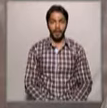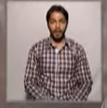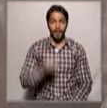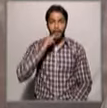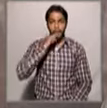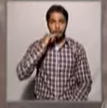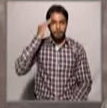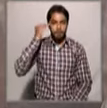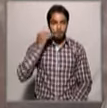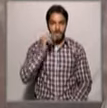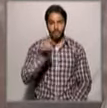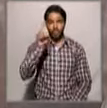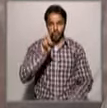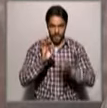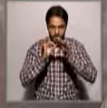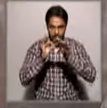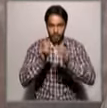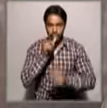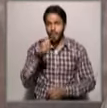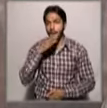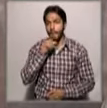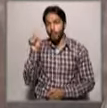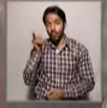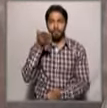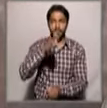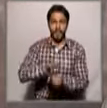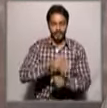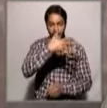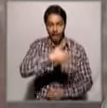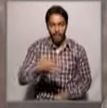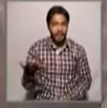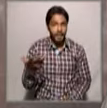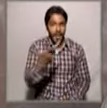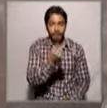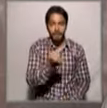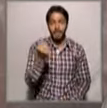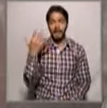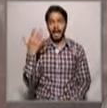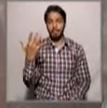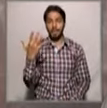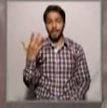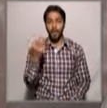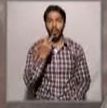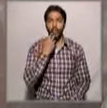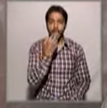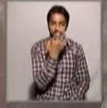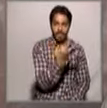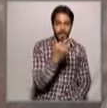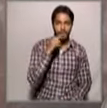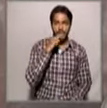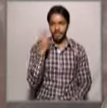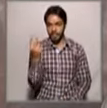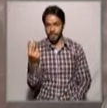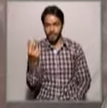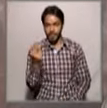واثنين بنات، وكان الأب سايب بيت كبير وفي حياته، يعني خلاه يبنى في مكان